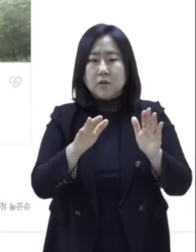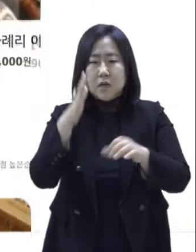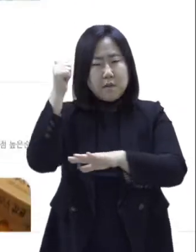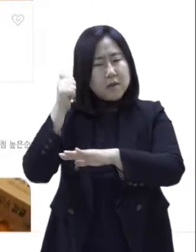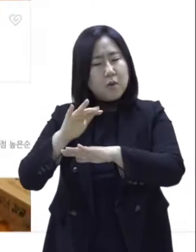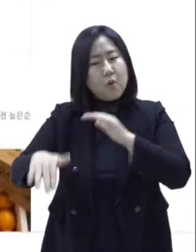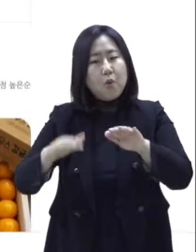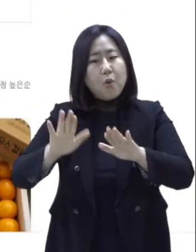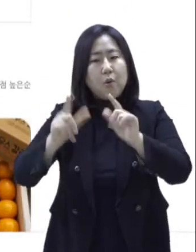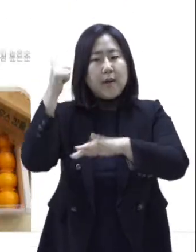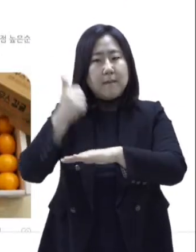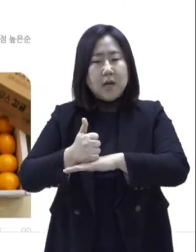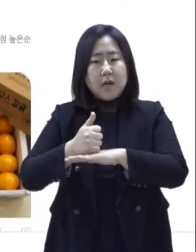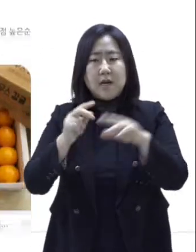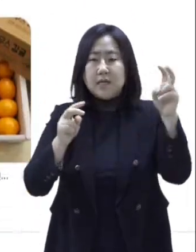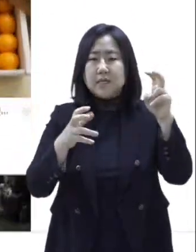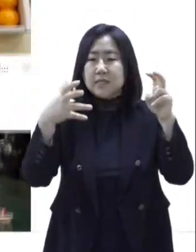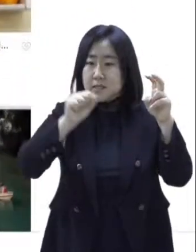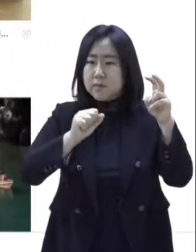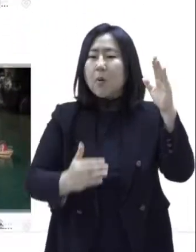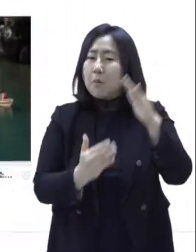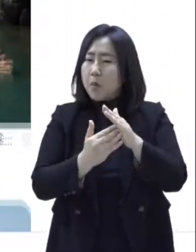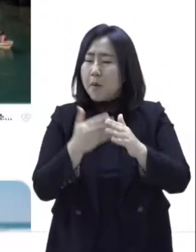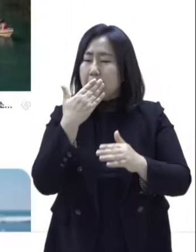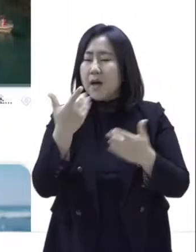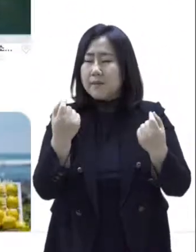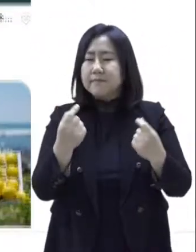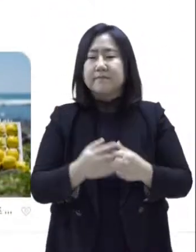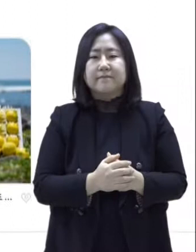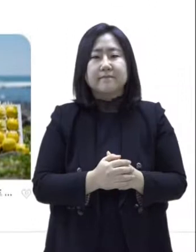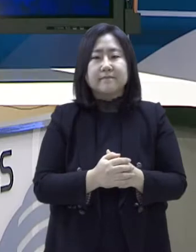연말까지 목표한 20억 매출 달성은 무난할 것으로 기대됩니다.